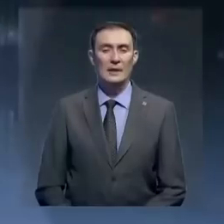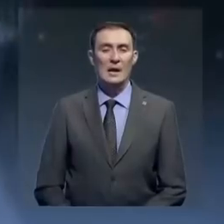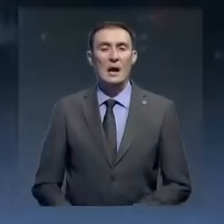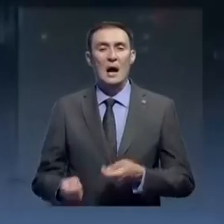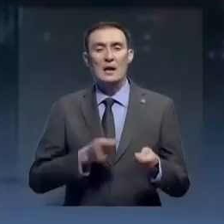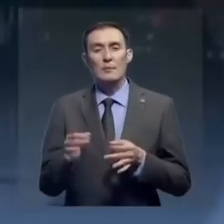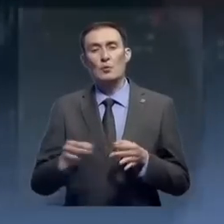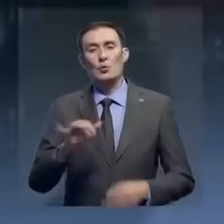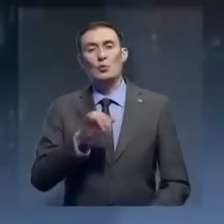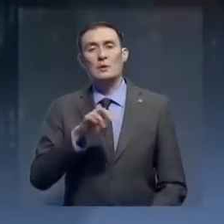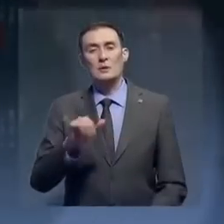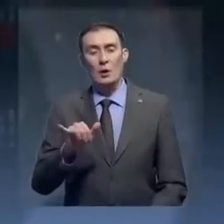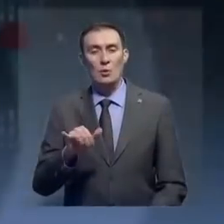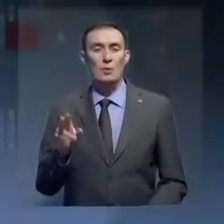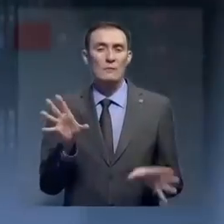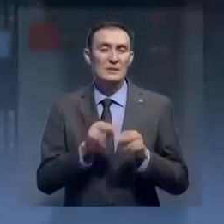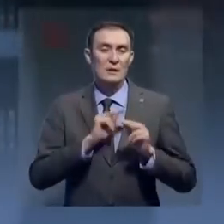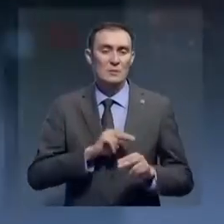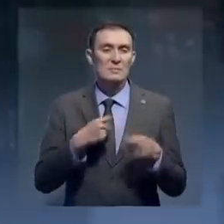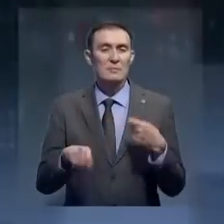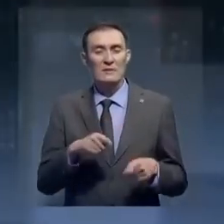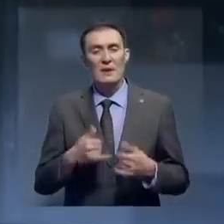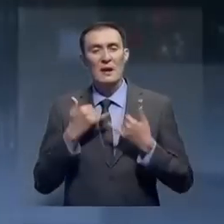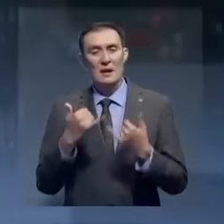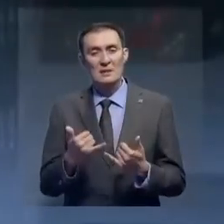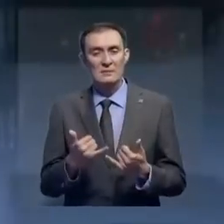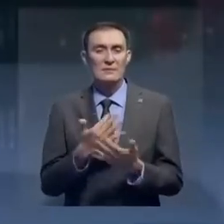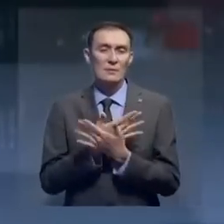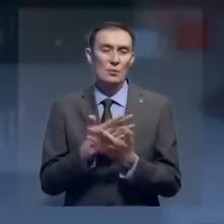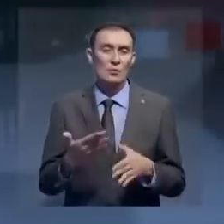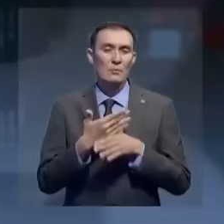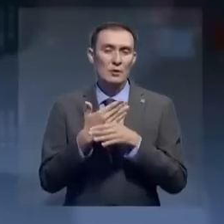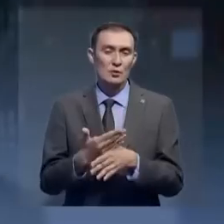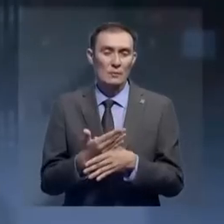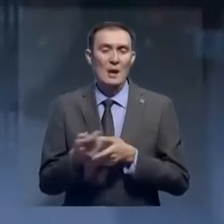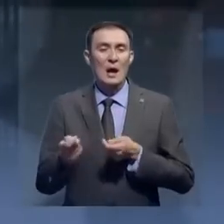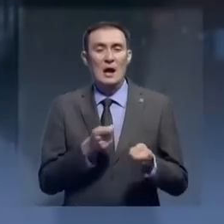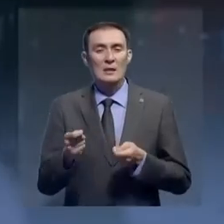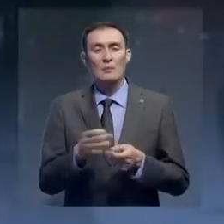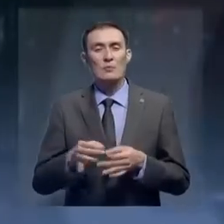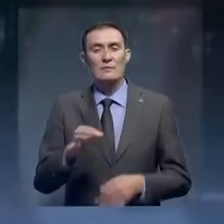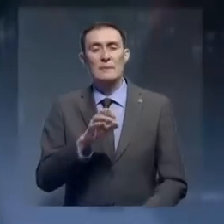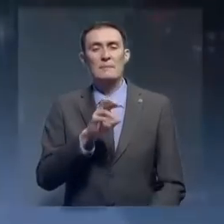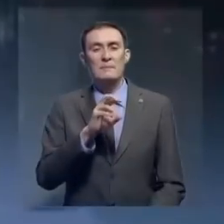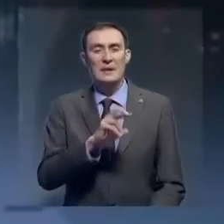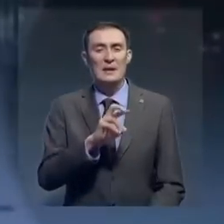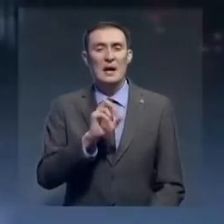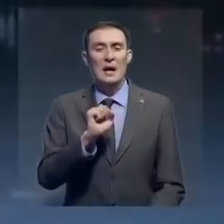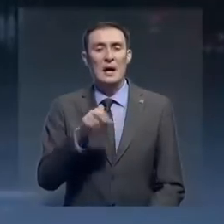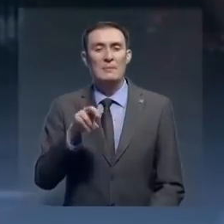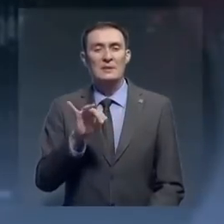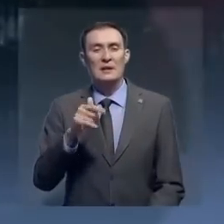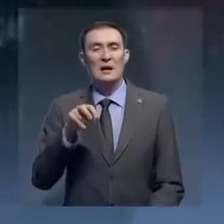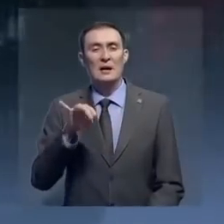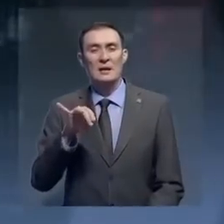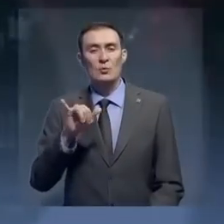Акимат области улы-тау тесно работает с предпринимателями и оказывает им всестороннюю поддержку Аким региона берег